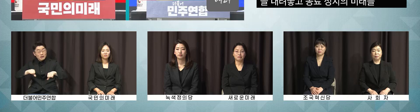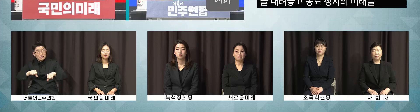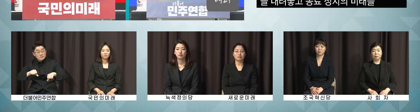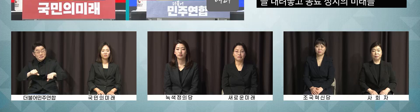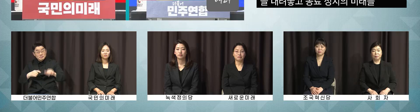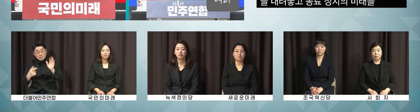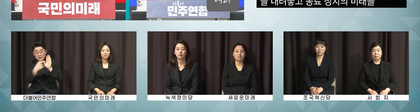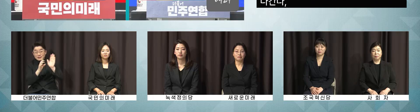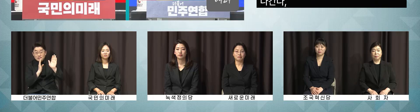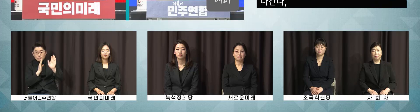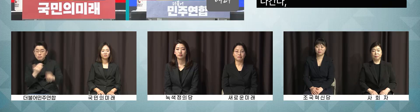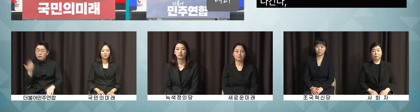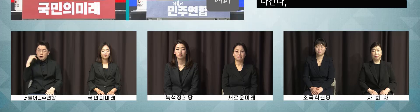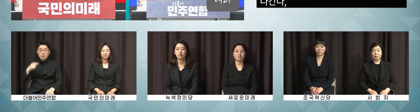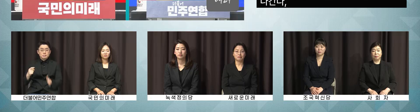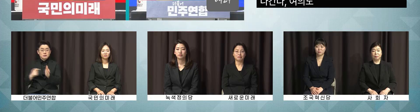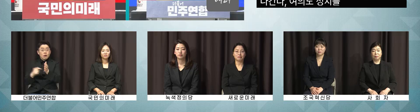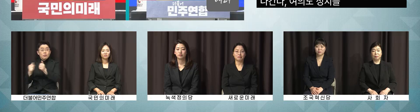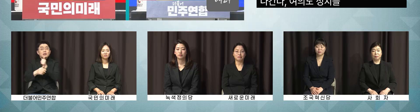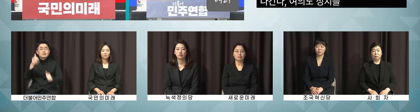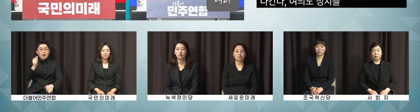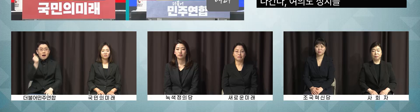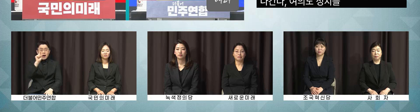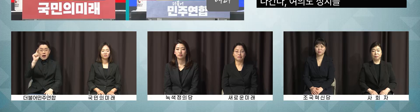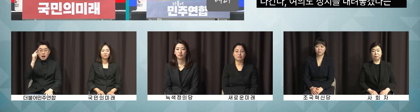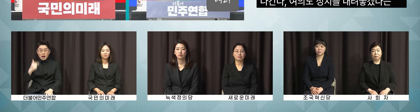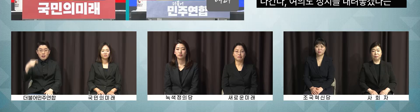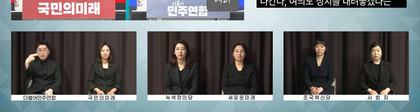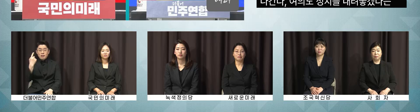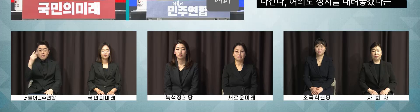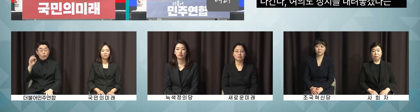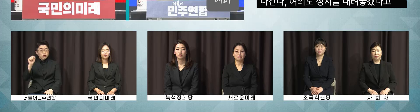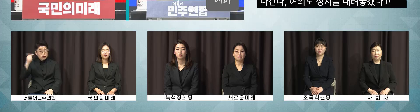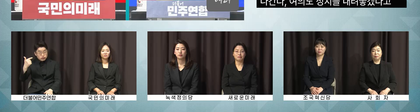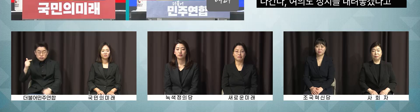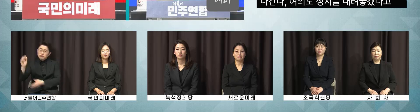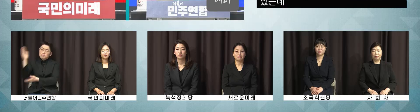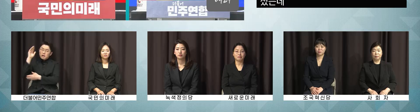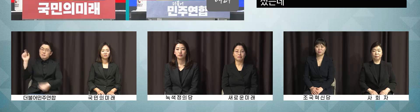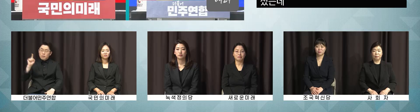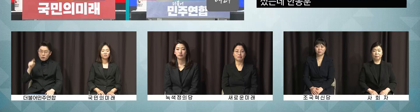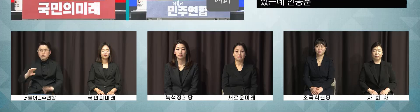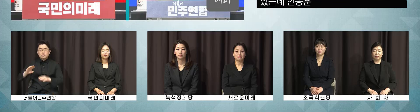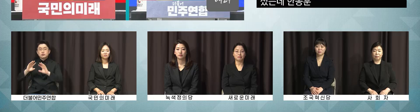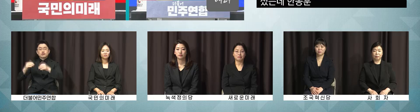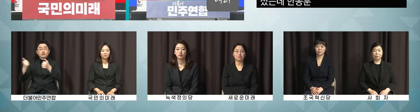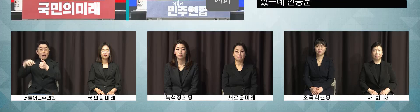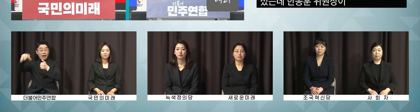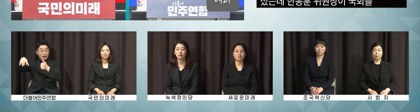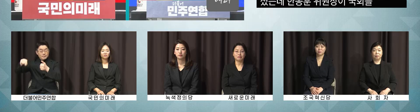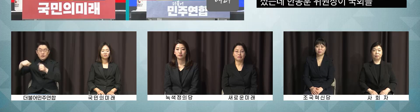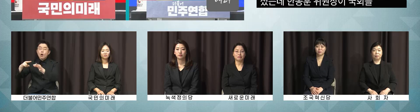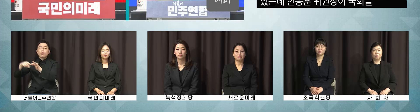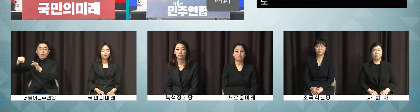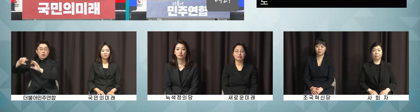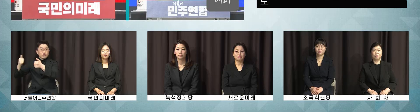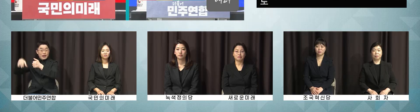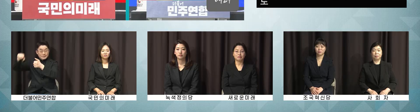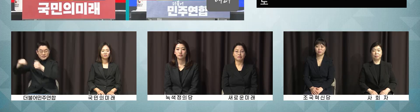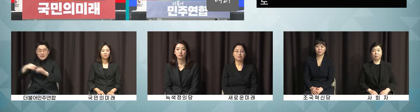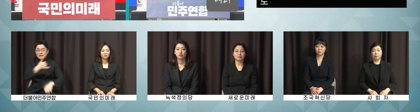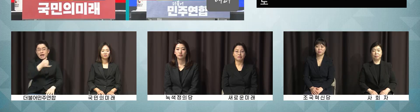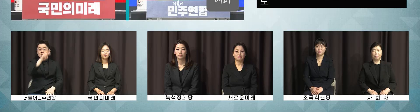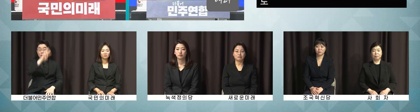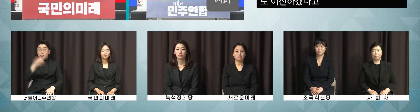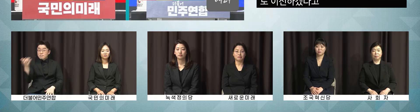하셨는데요. 최근에 한동훈 비대위원장께서 국회를 세종시로 이전하겠다라고 하면서 여의도 정치 끝나는